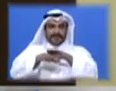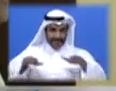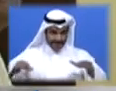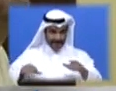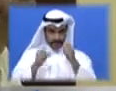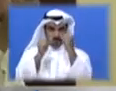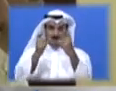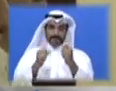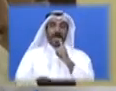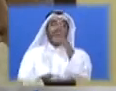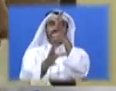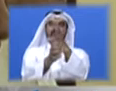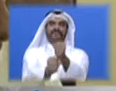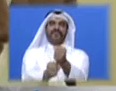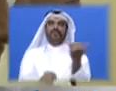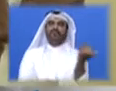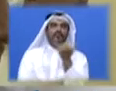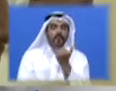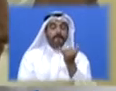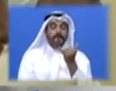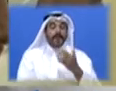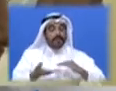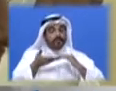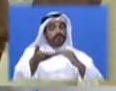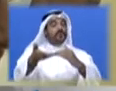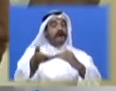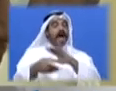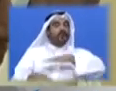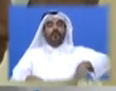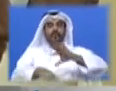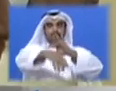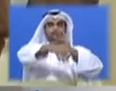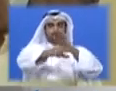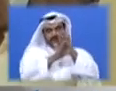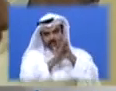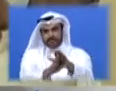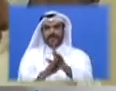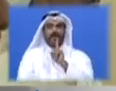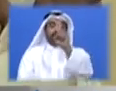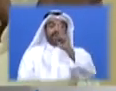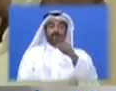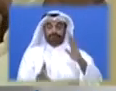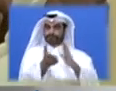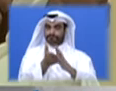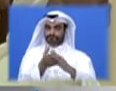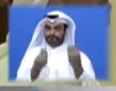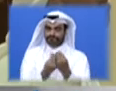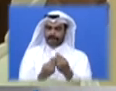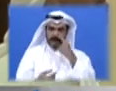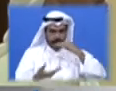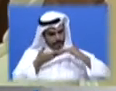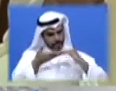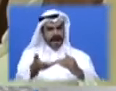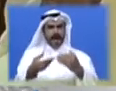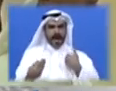أحيوا المستشفيات وإن مرضت أو ماتت الضمائر ماتت المستشفيات، لذلك أشيد على أيديهم في